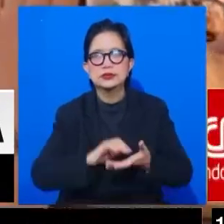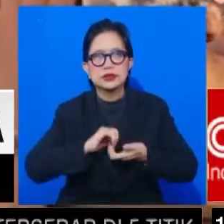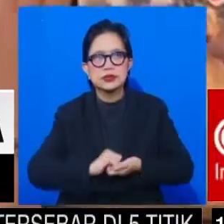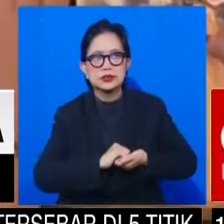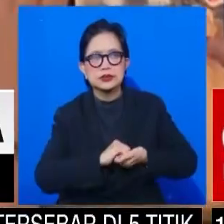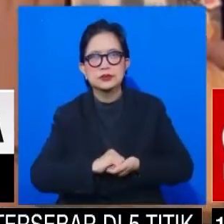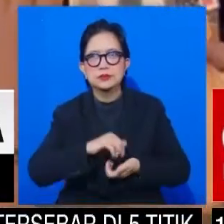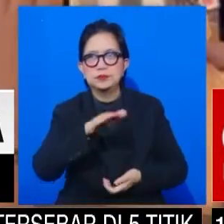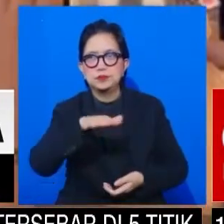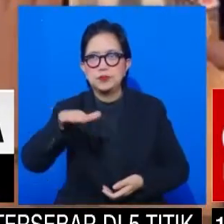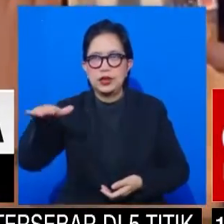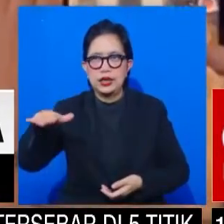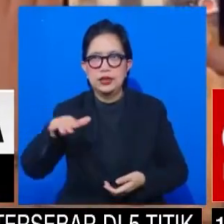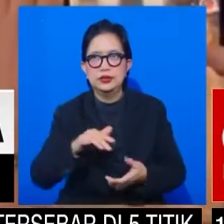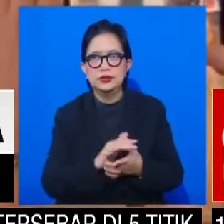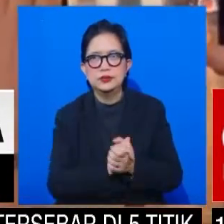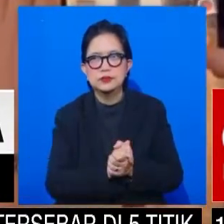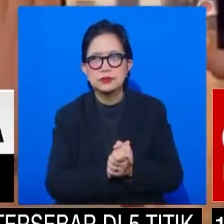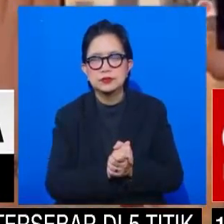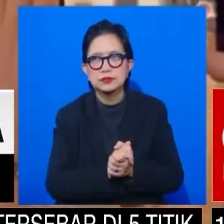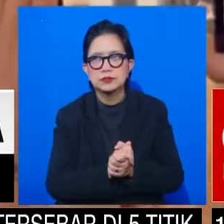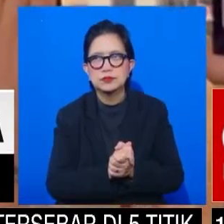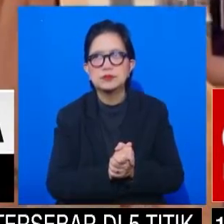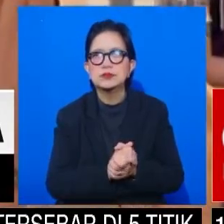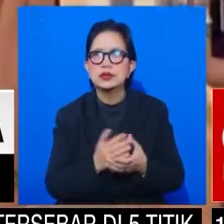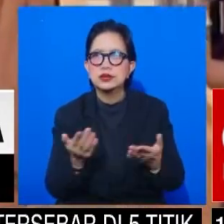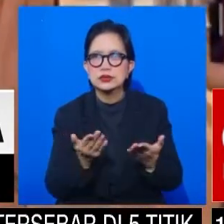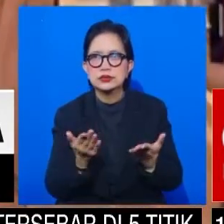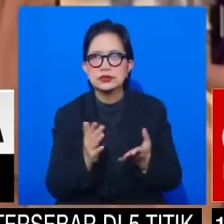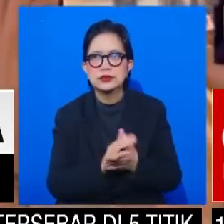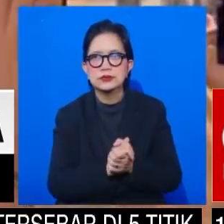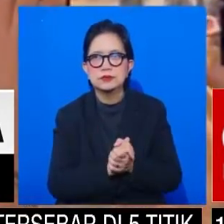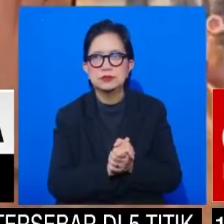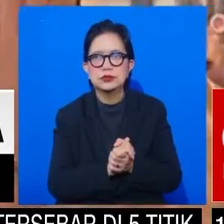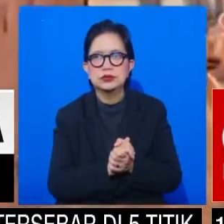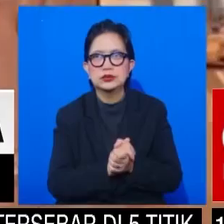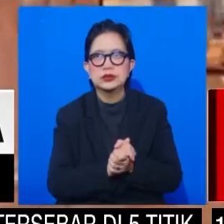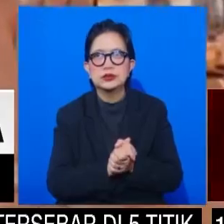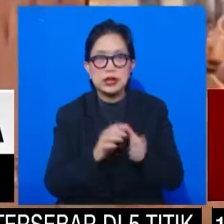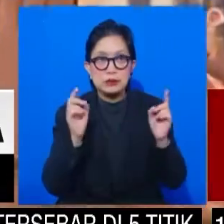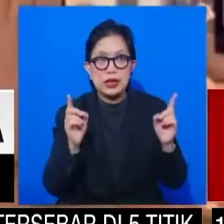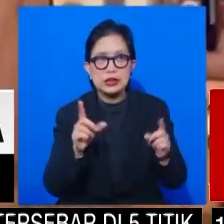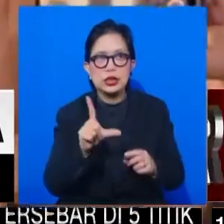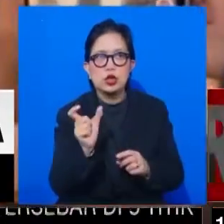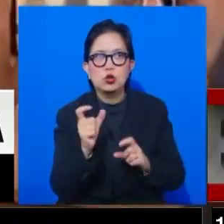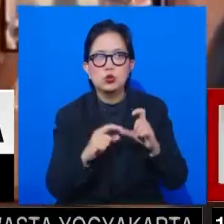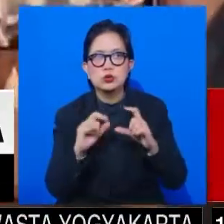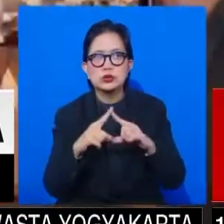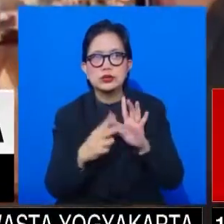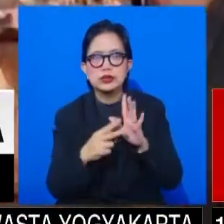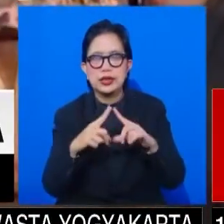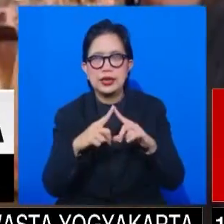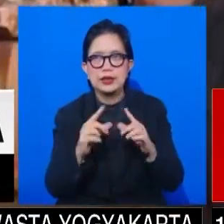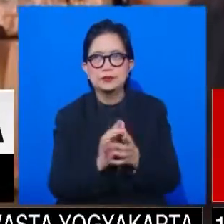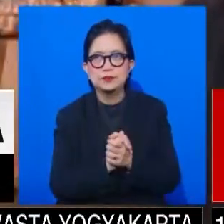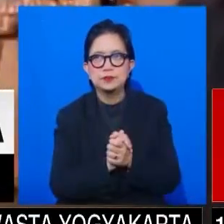yang dilatih oleh Luciana Darmadi Undur, Denier Revi Reino, dan David Hartono Chandra ini menyanyikan satu lagu karya komposer